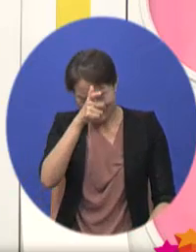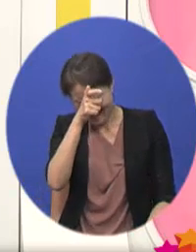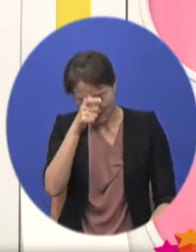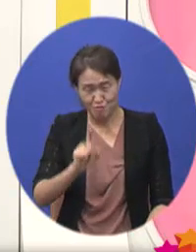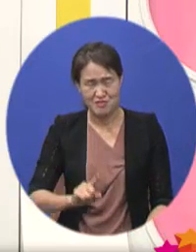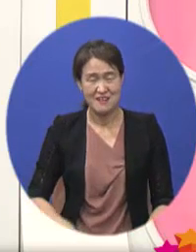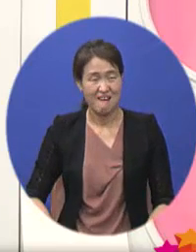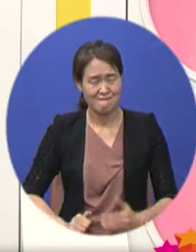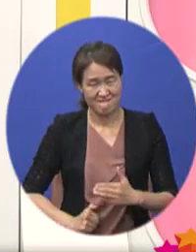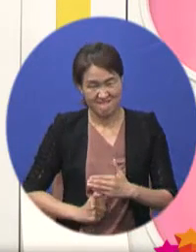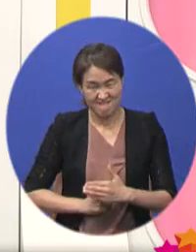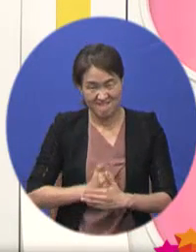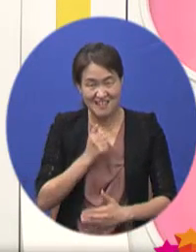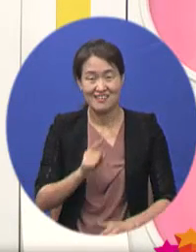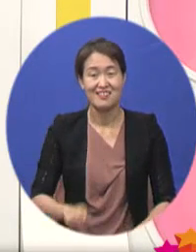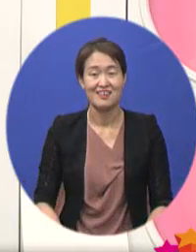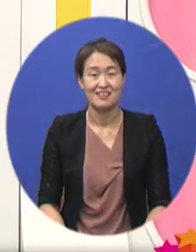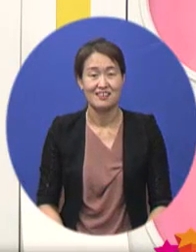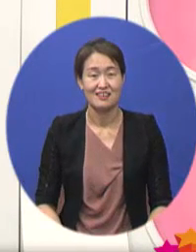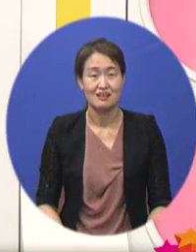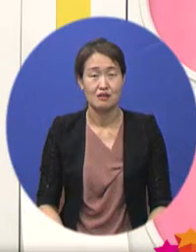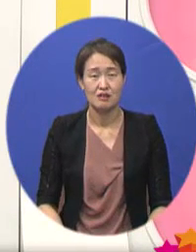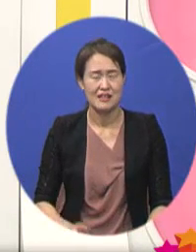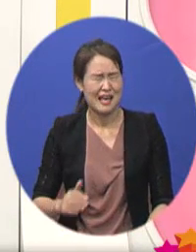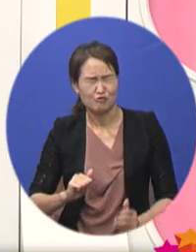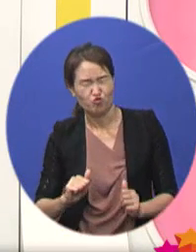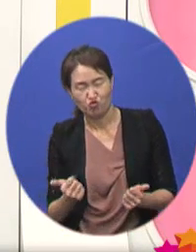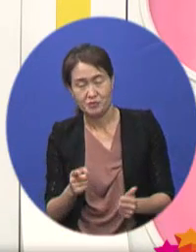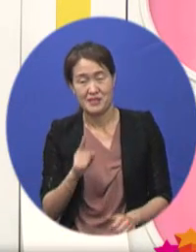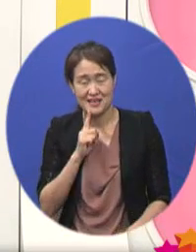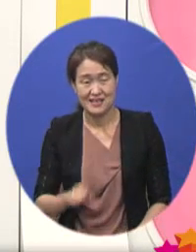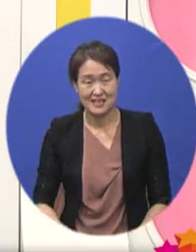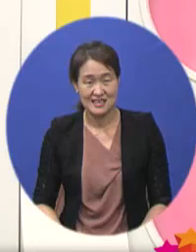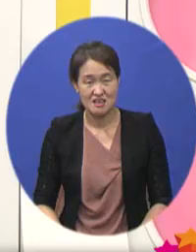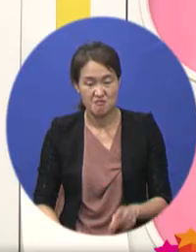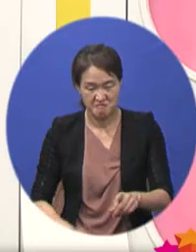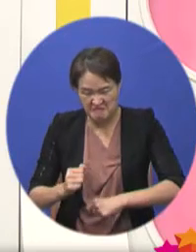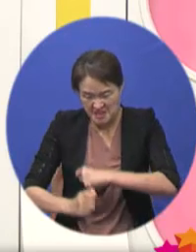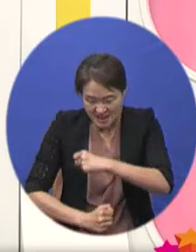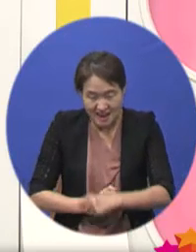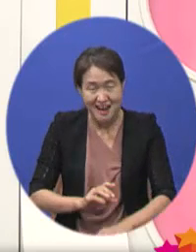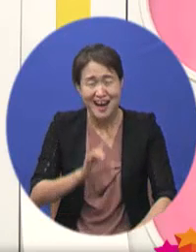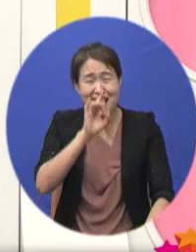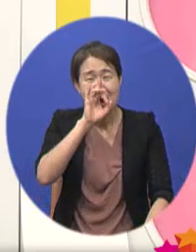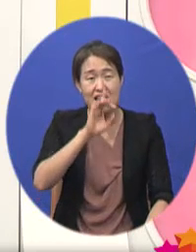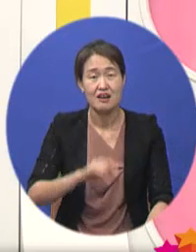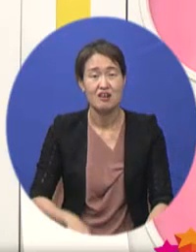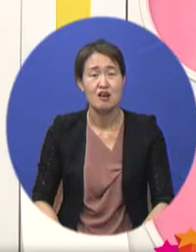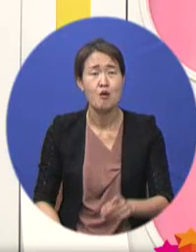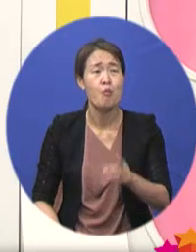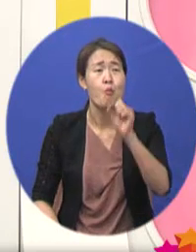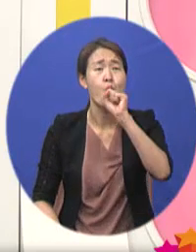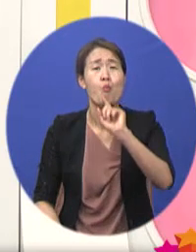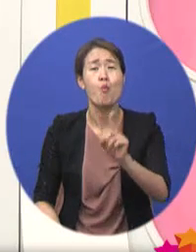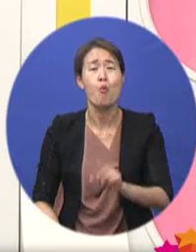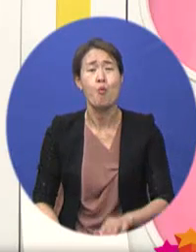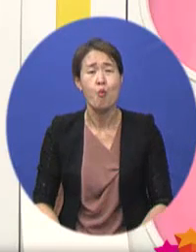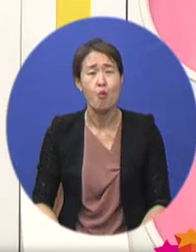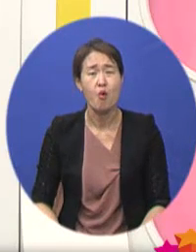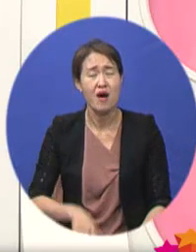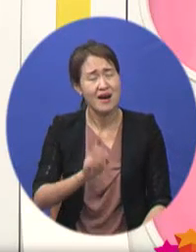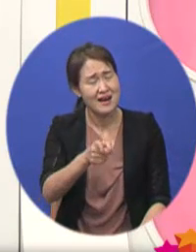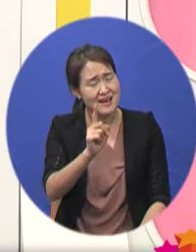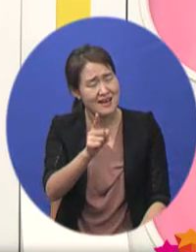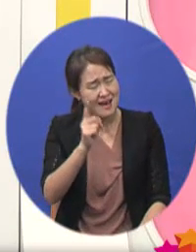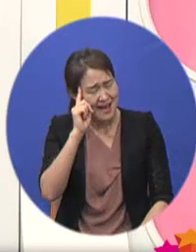있으니까 열이 너무 많이 받쳐서 네. 그거 죽는다는 말은 이뿐이지 마음대로 안 되고 네. 어디가 좋은 데가 있어서 이 정신을